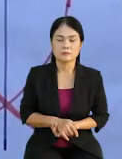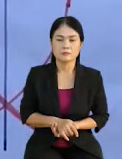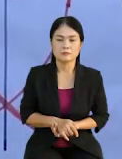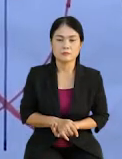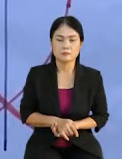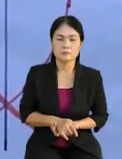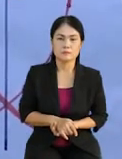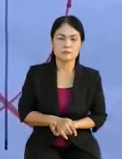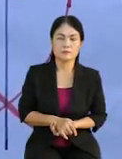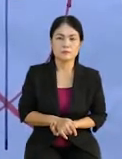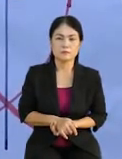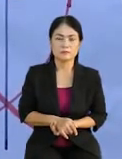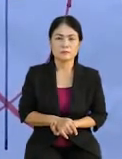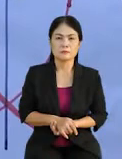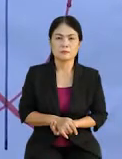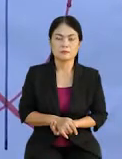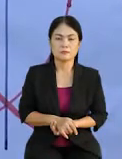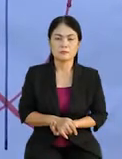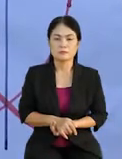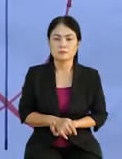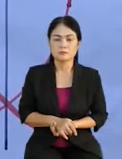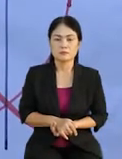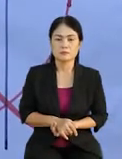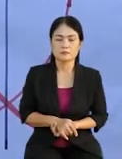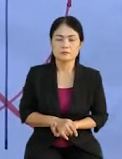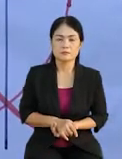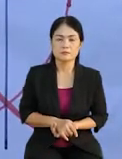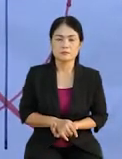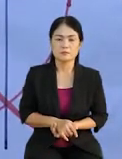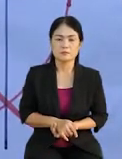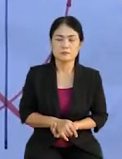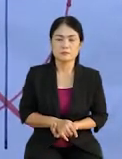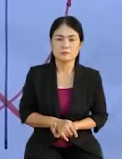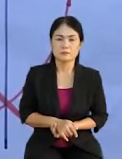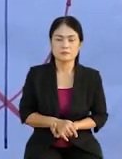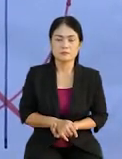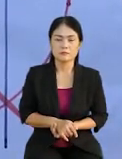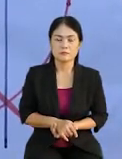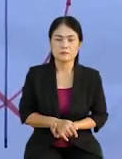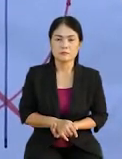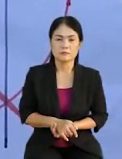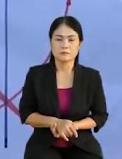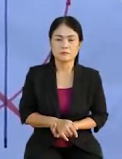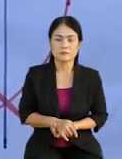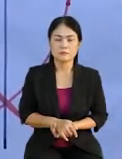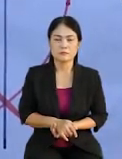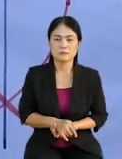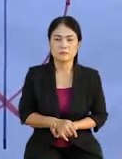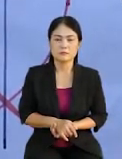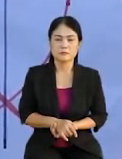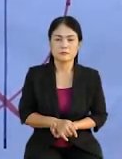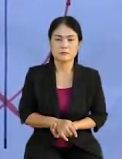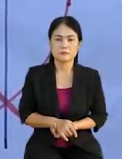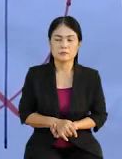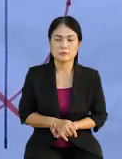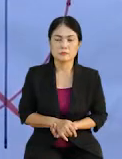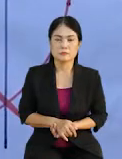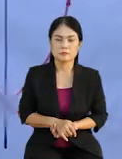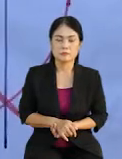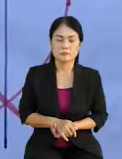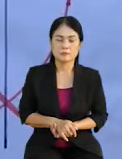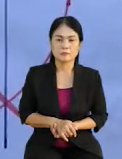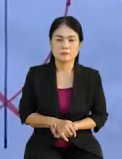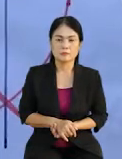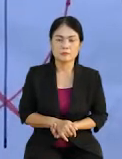bà ở những ai cua hình về tích của bạn đã ở tầng hà tế bà